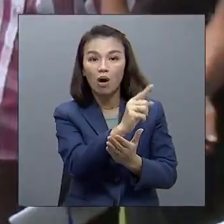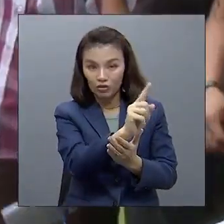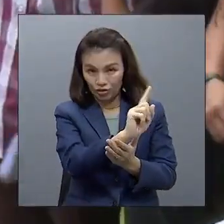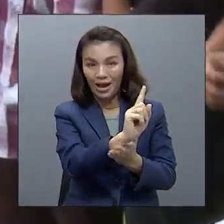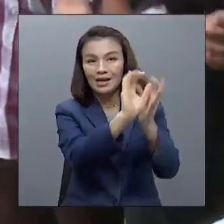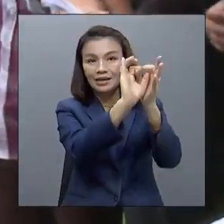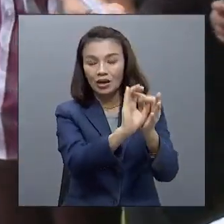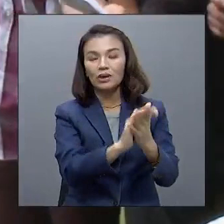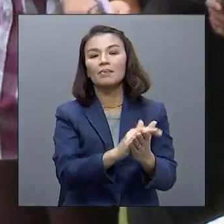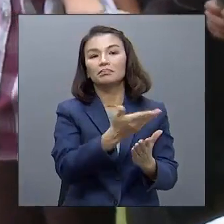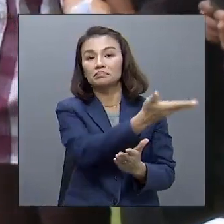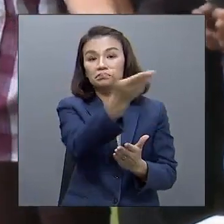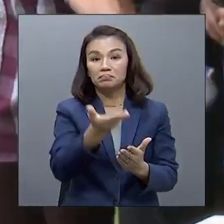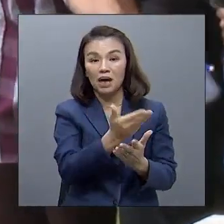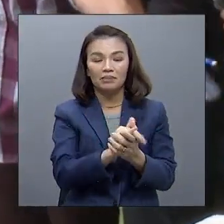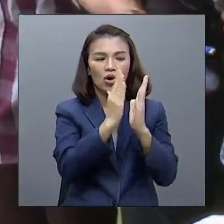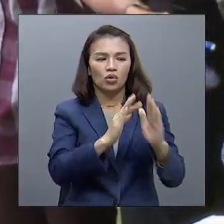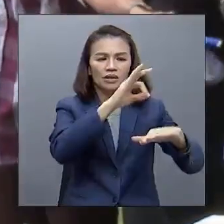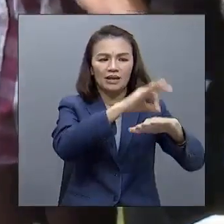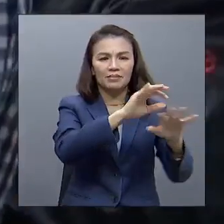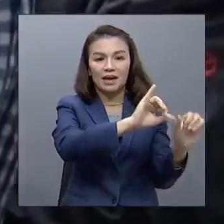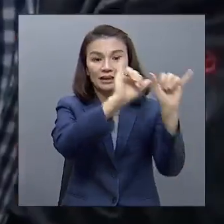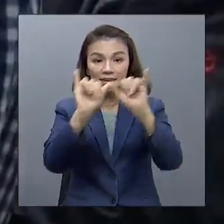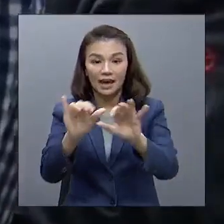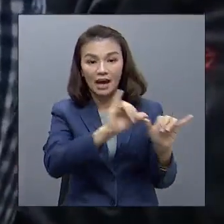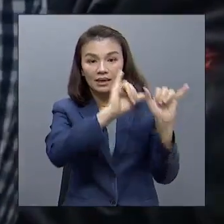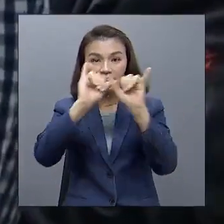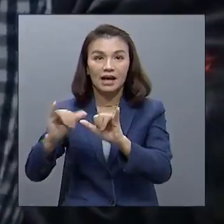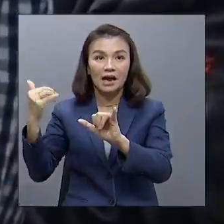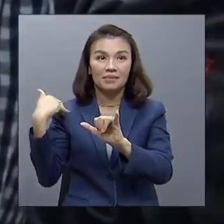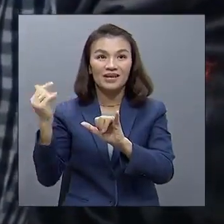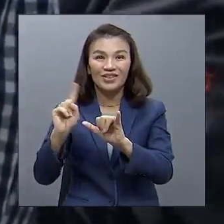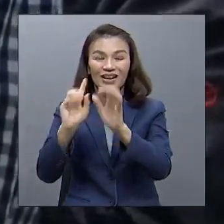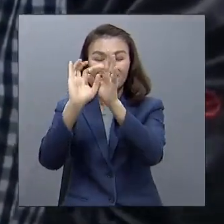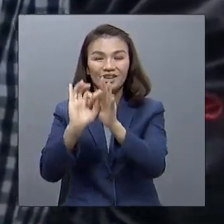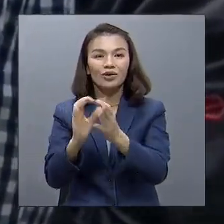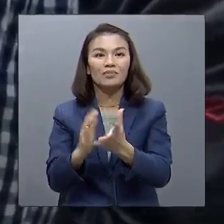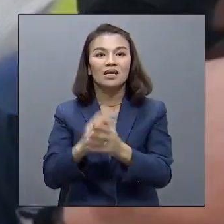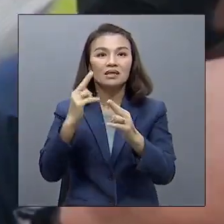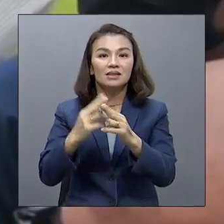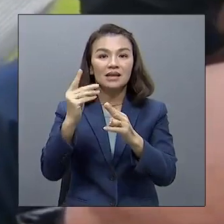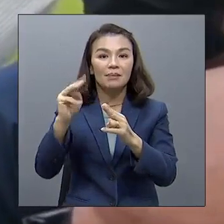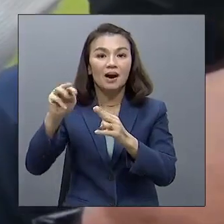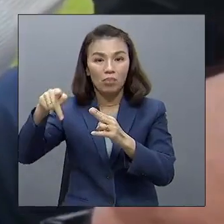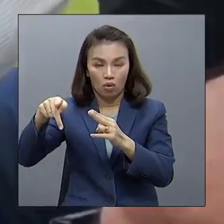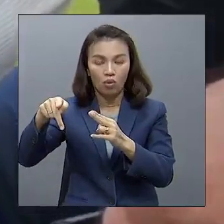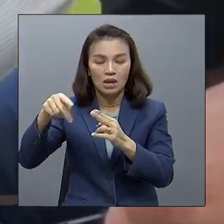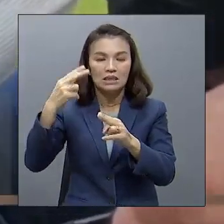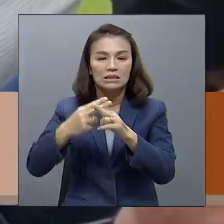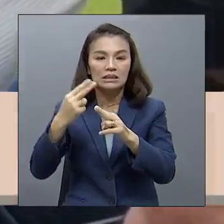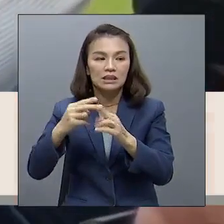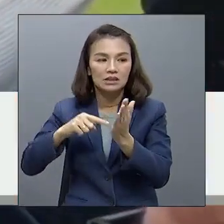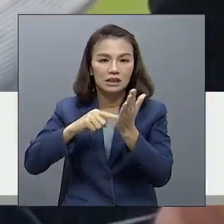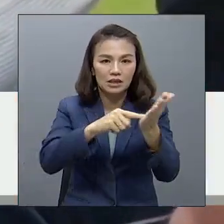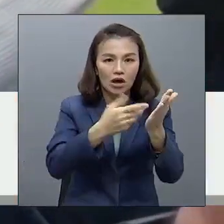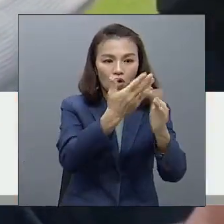จที่ทำคดีนี้หลายคนถูกย้ายหนึ่งในนั้นก็คือพันตำรวจโทมานพงษ์ที่เป็นผู้เสนอขอหมายจับนายอุปกิตและ